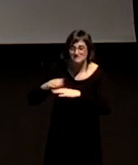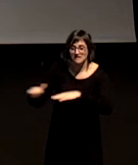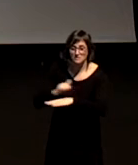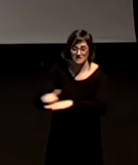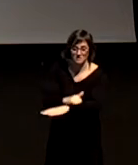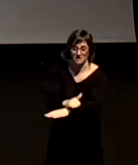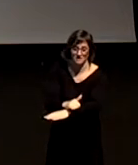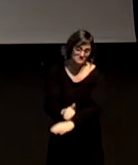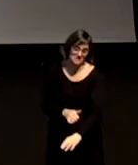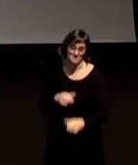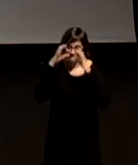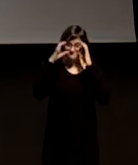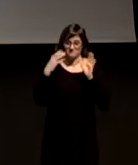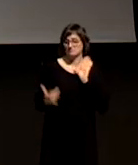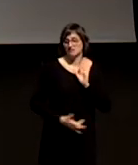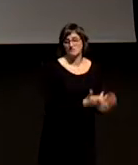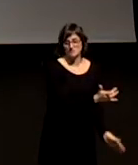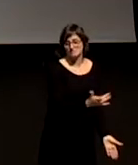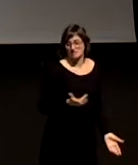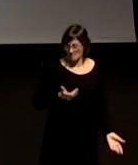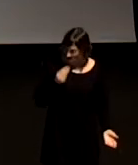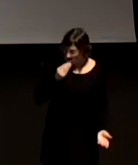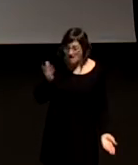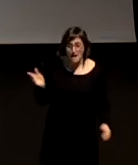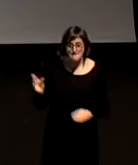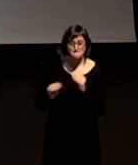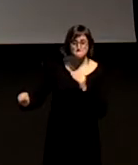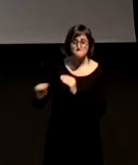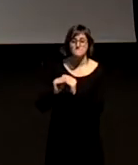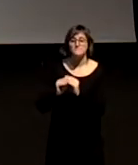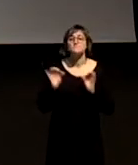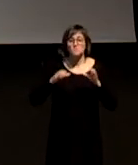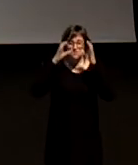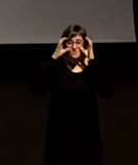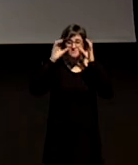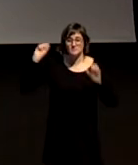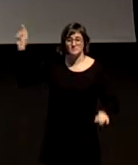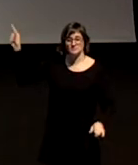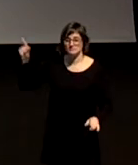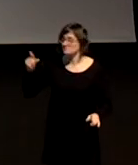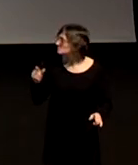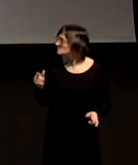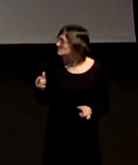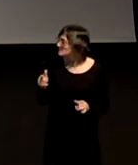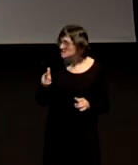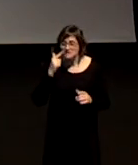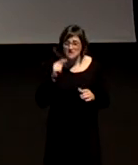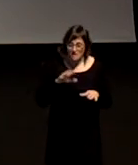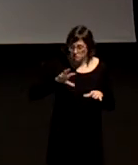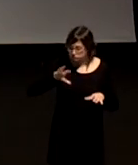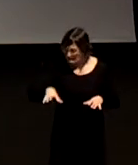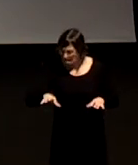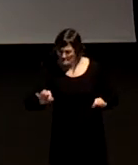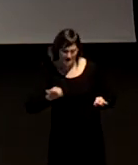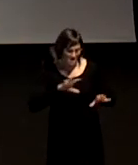chouettes chevêches voilà c'est donc sans céder tous des zones en fait la chouette chevêche lé lé pari l'eau si vous vouliez des îlots où elle est bien